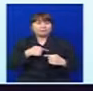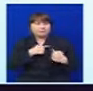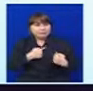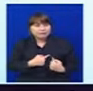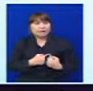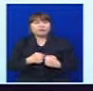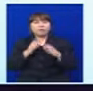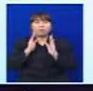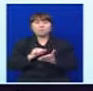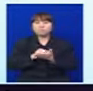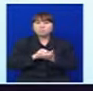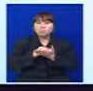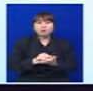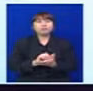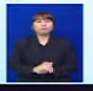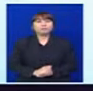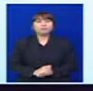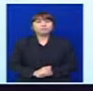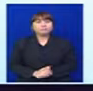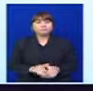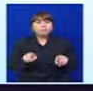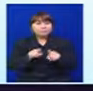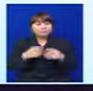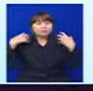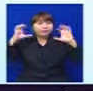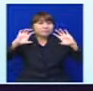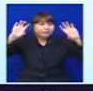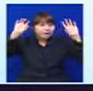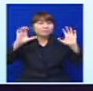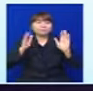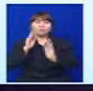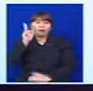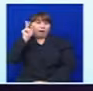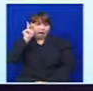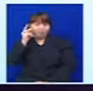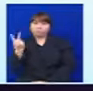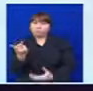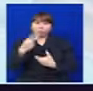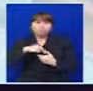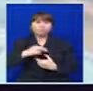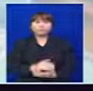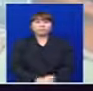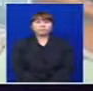ของผู้ให้บริการเป็นทั้งราชการและเป็นทั้งสื่อมวลชนไปพร้อมกันครับ